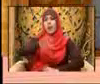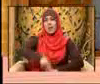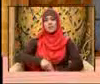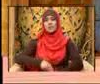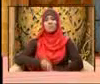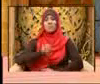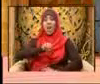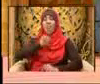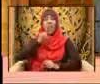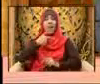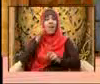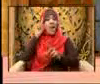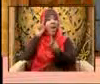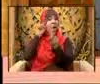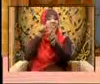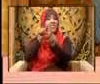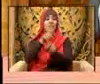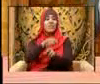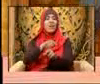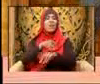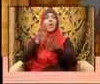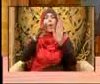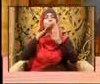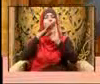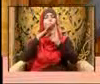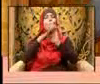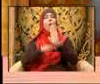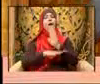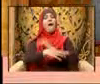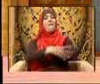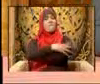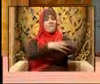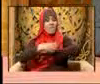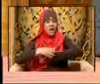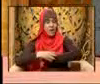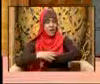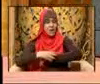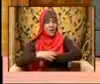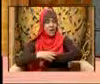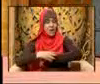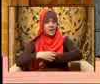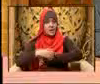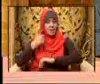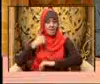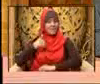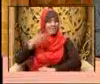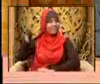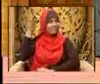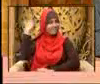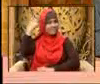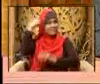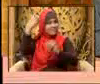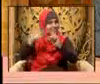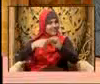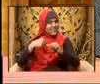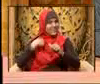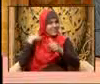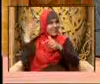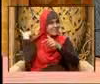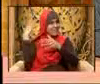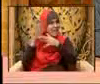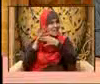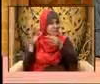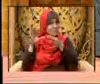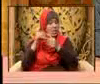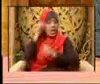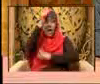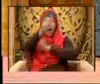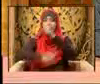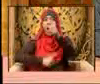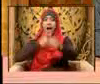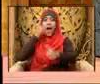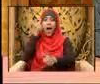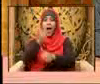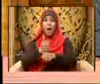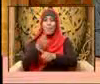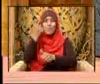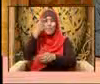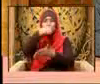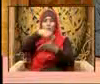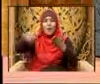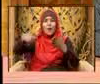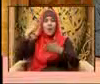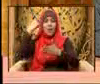ظاهرة الفقر في المجتمع، ولكن أيضا الزكاة قلت فيما مضى ولا زلت أقول الزكاة لا